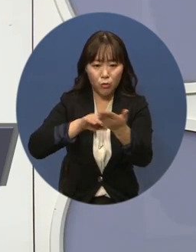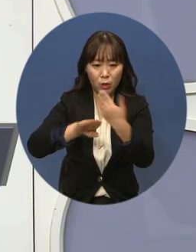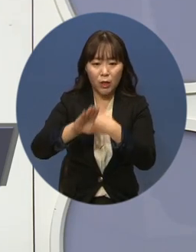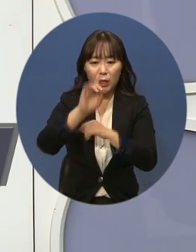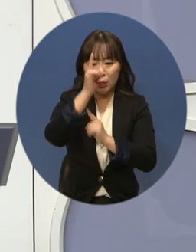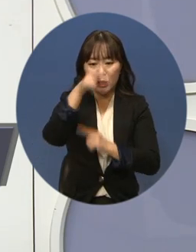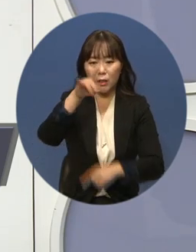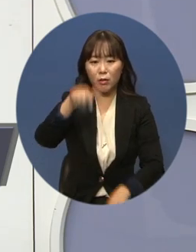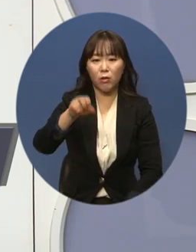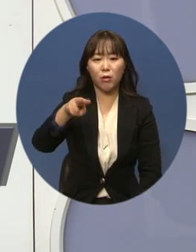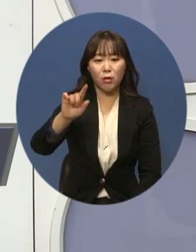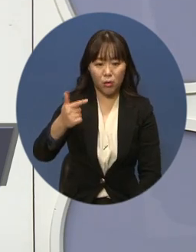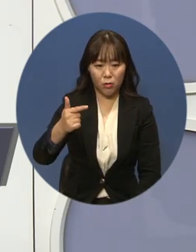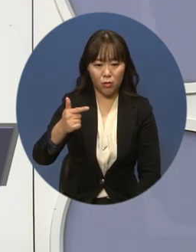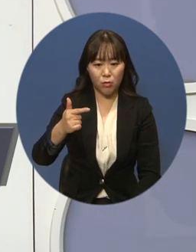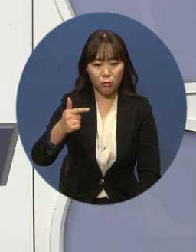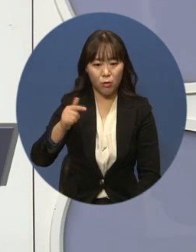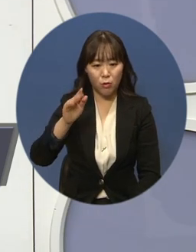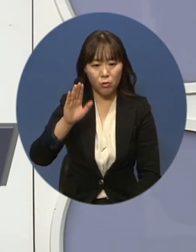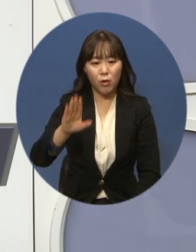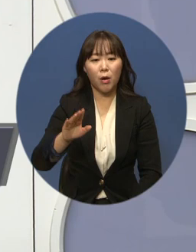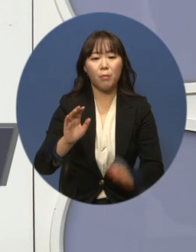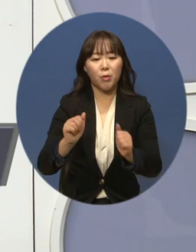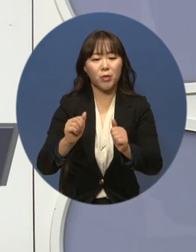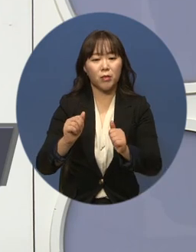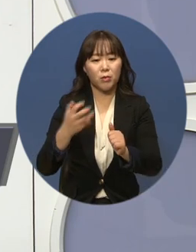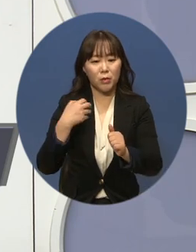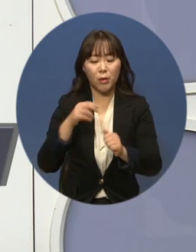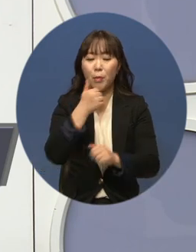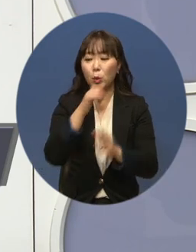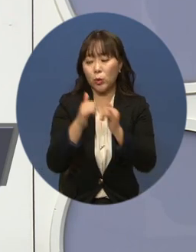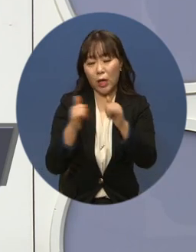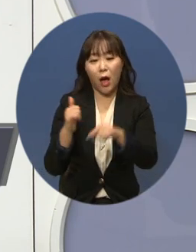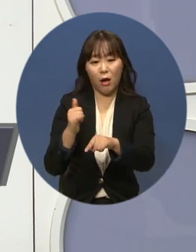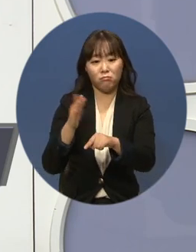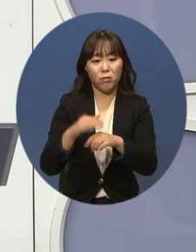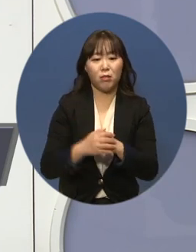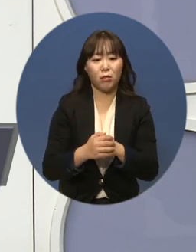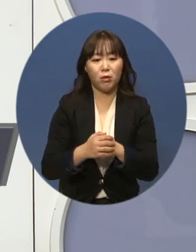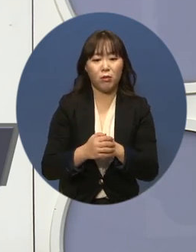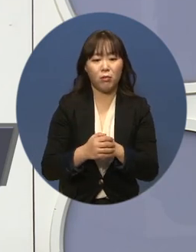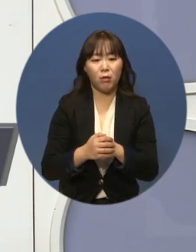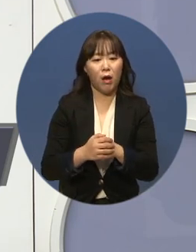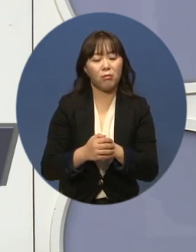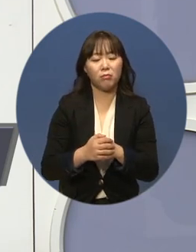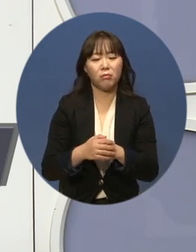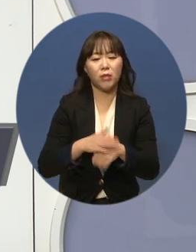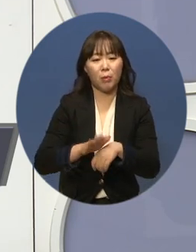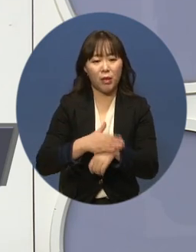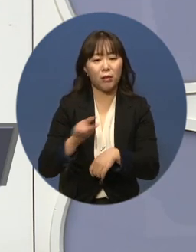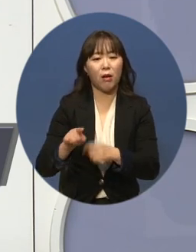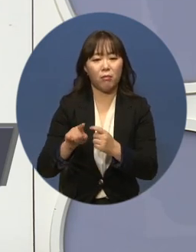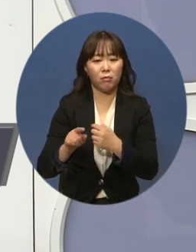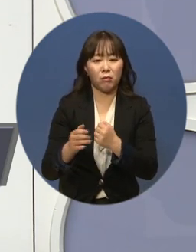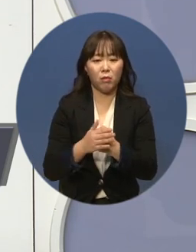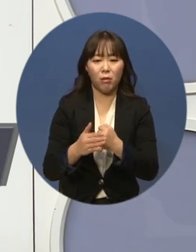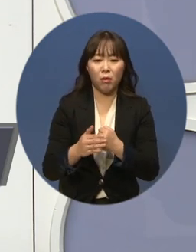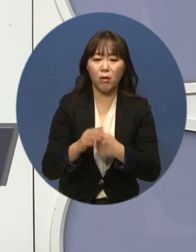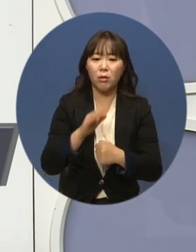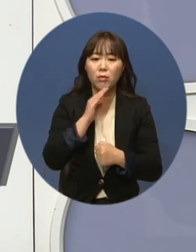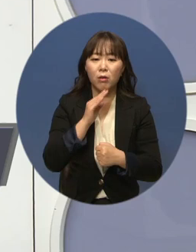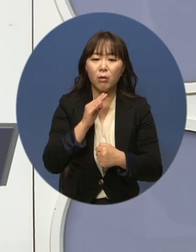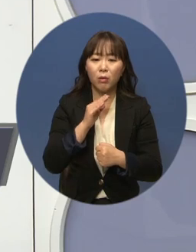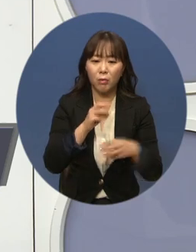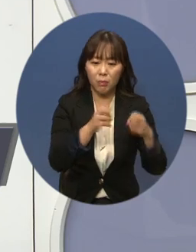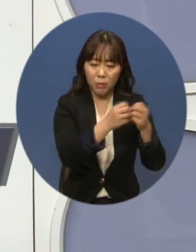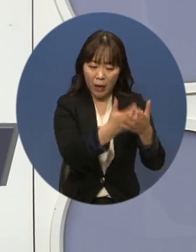이석연 후에 법제처장을 했죠. 변호사인데 이분이 이제 의원이다 해서 정말 성문법이